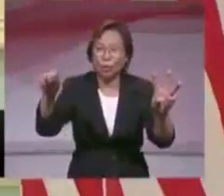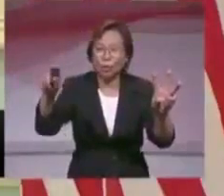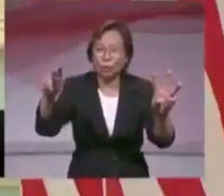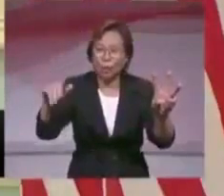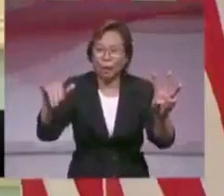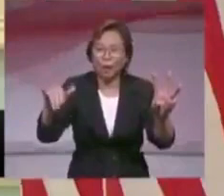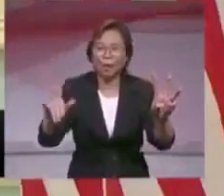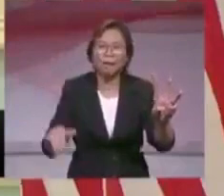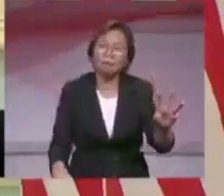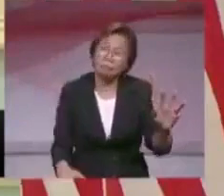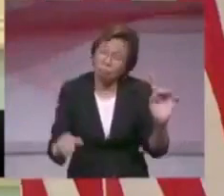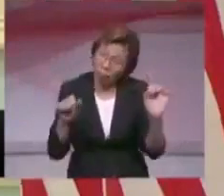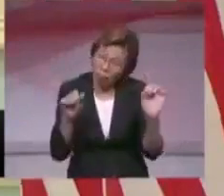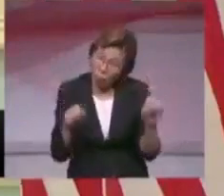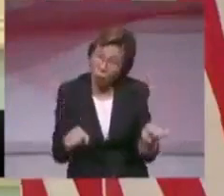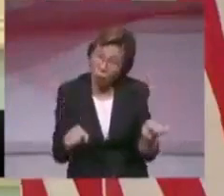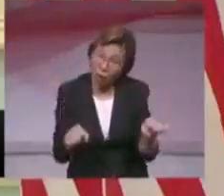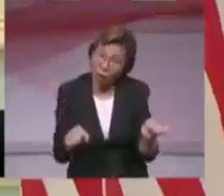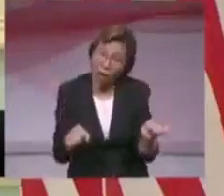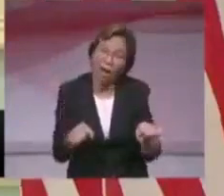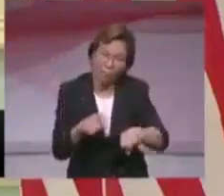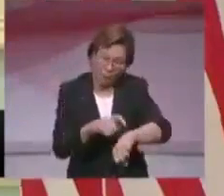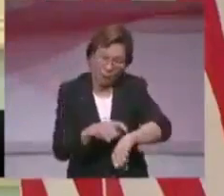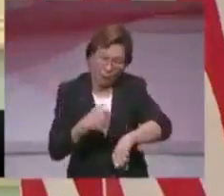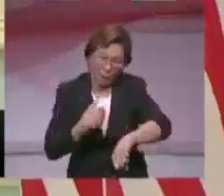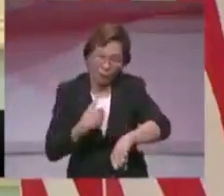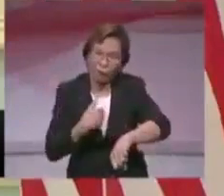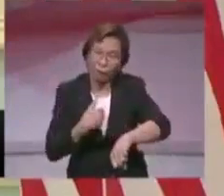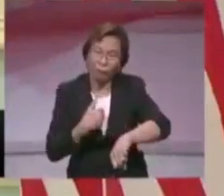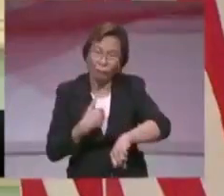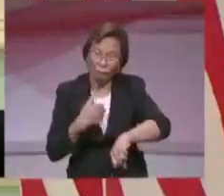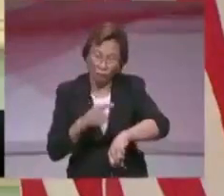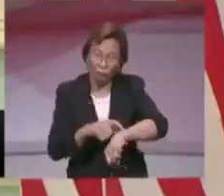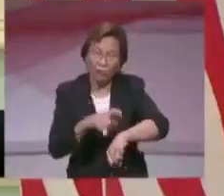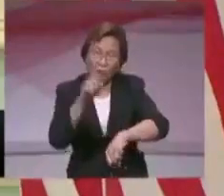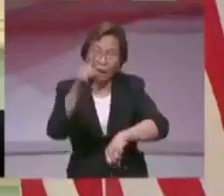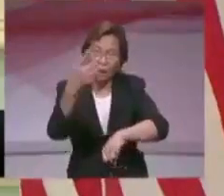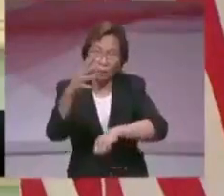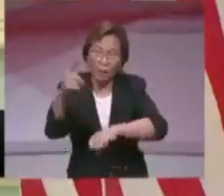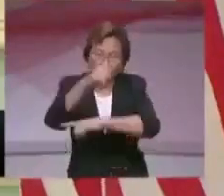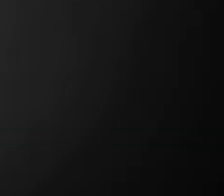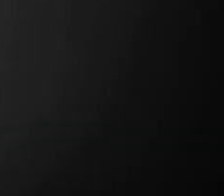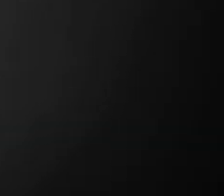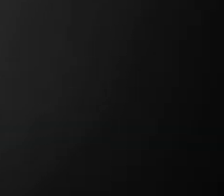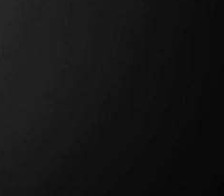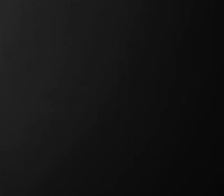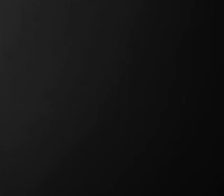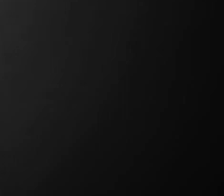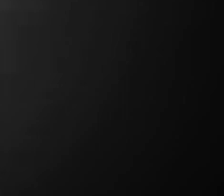www.my.mycensus.gov.my. Jadi boleh, ada masa lagi selama 15 hari.